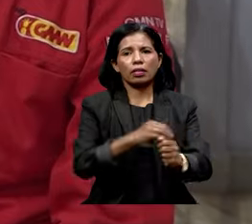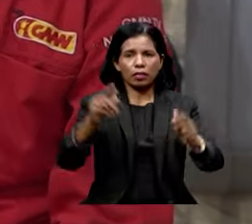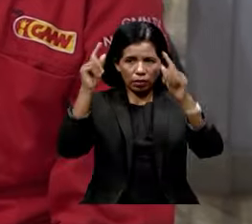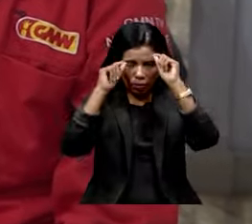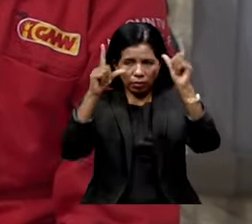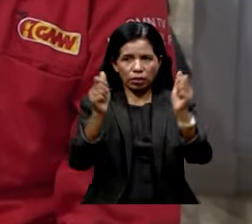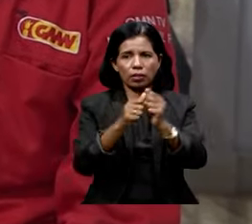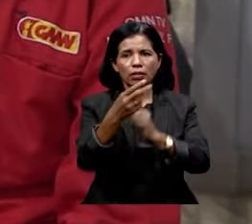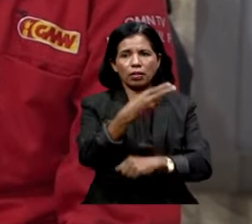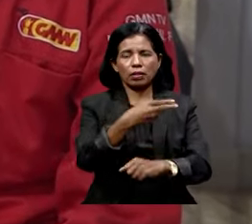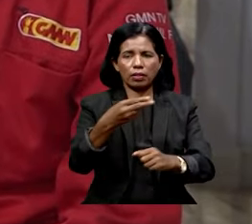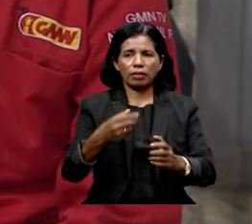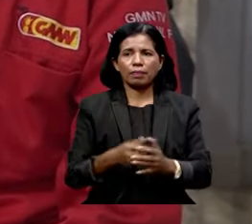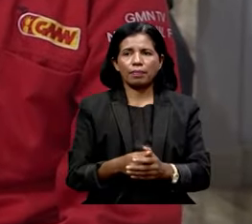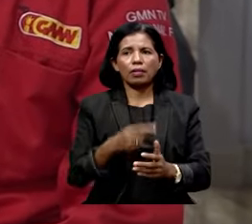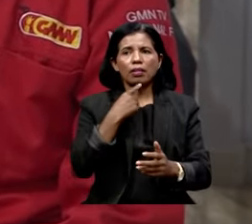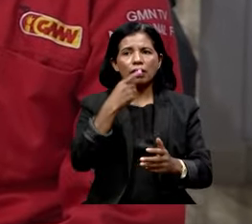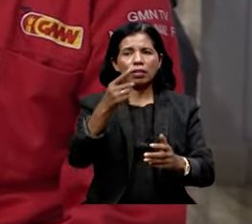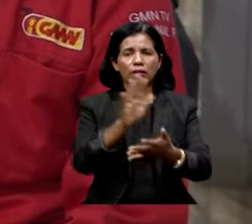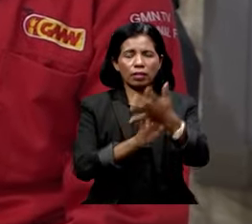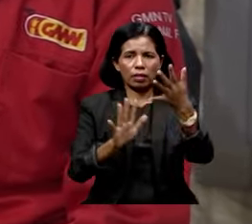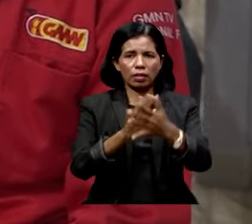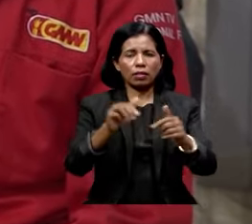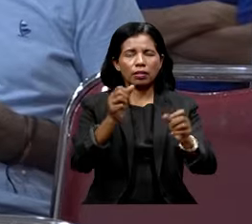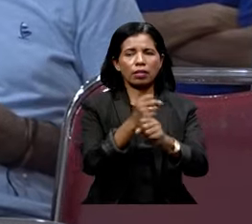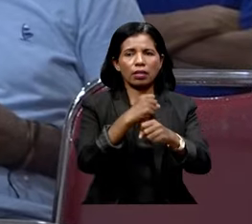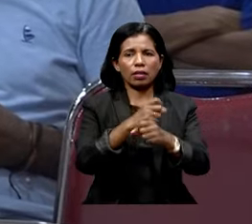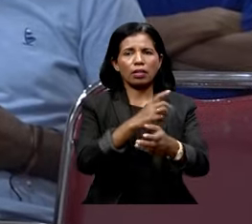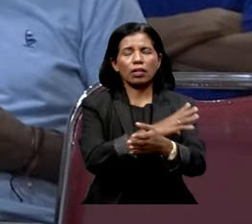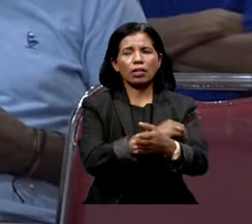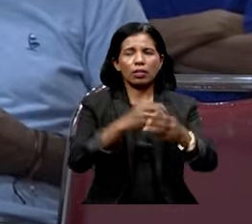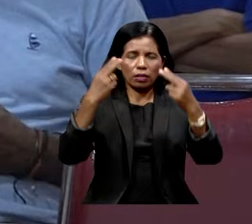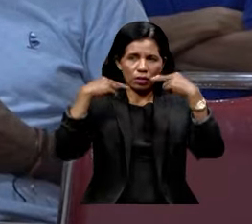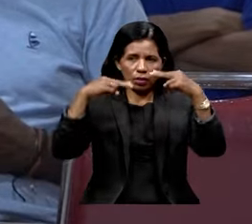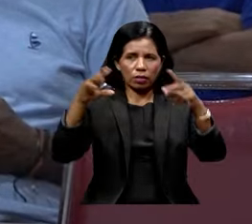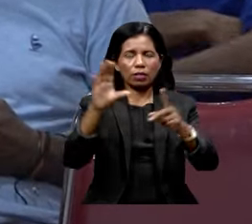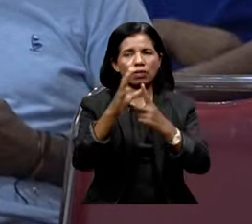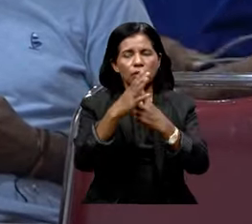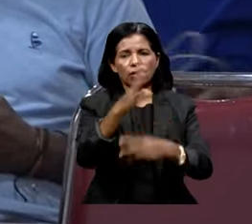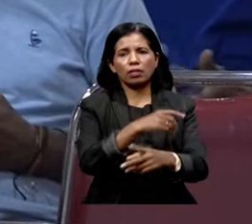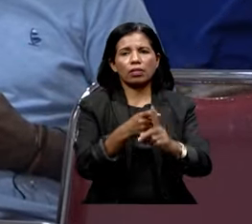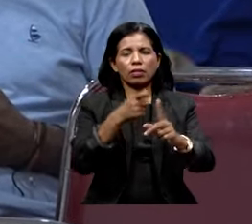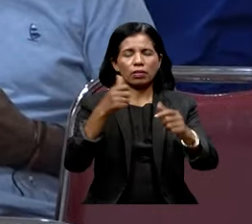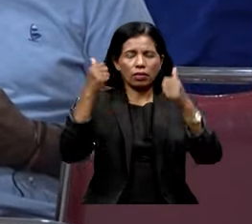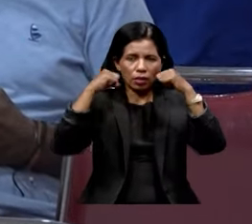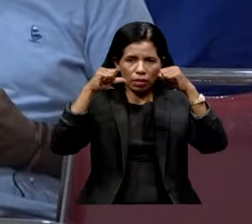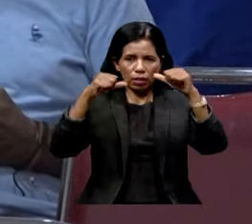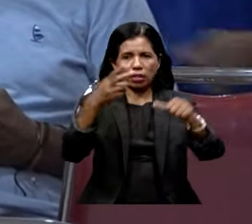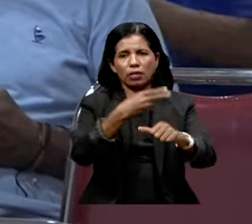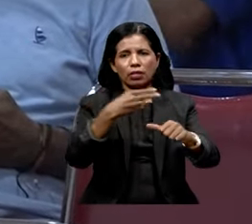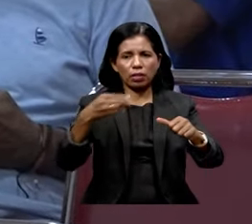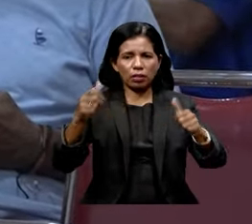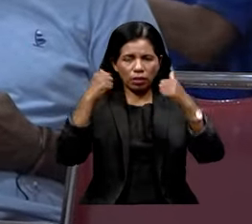Timor-Leste o Indonesia. Nihatutan seremonia ne se anima ho festival kultura no anima saun husi artista Indonesia no